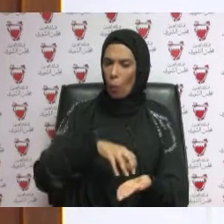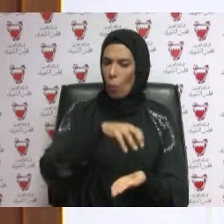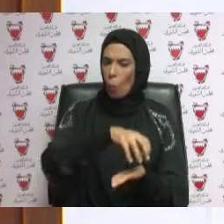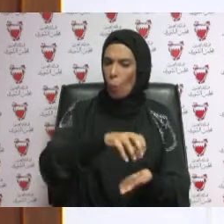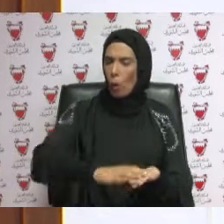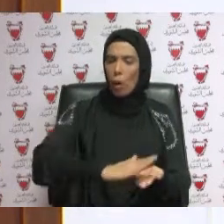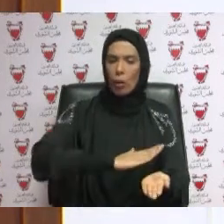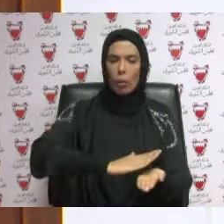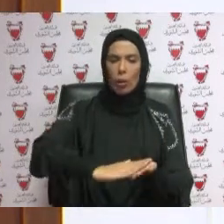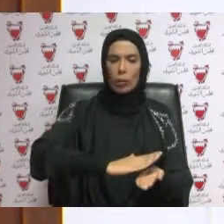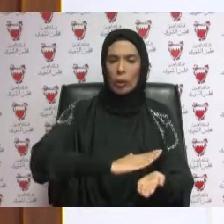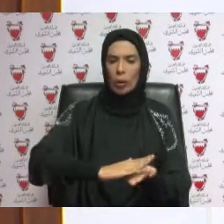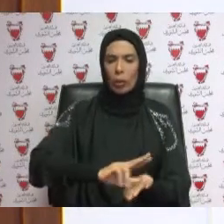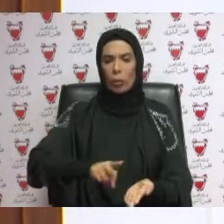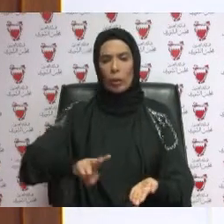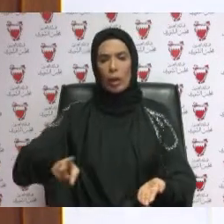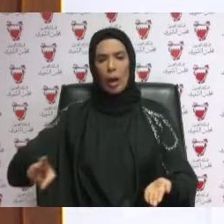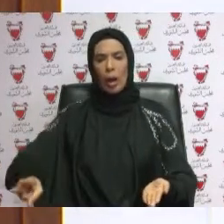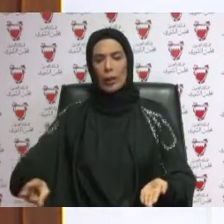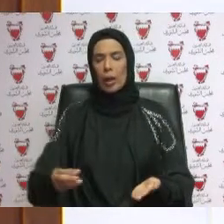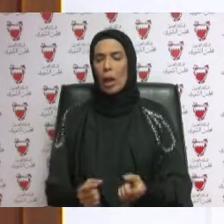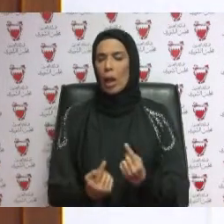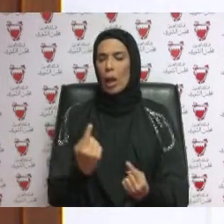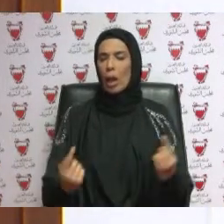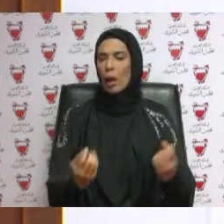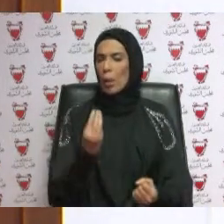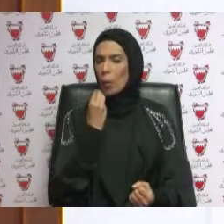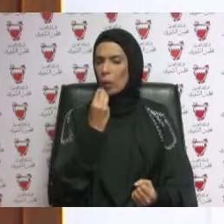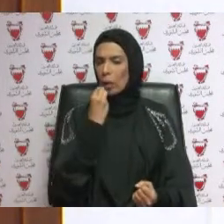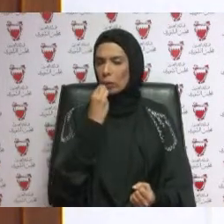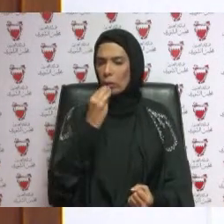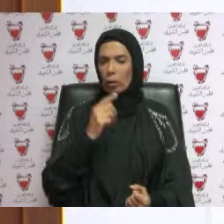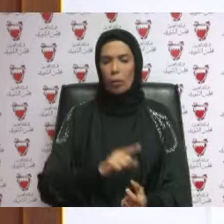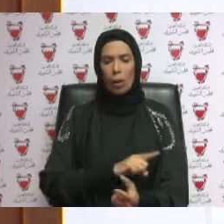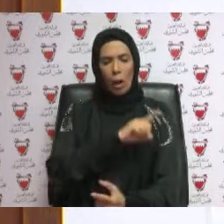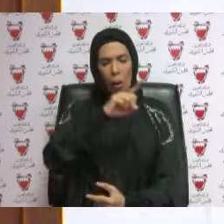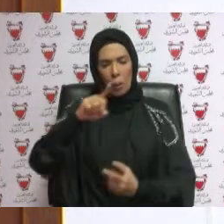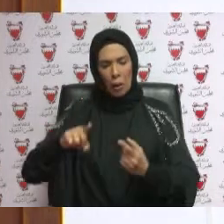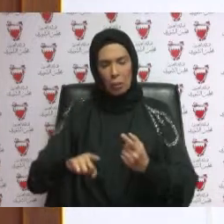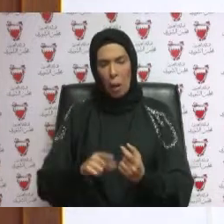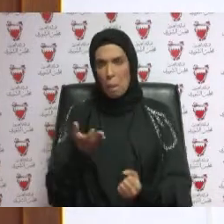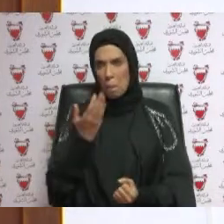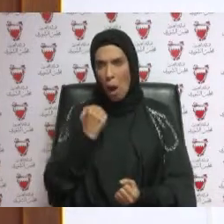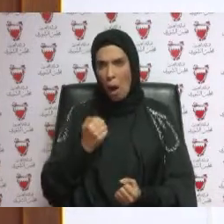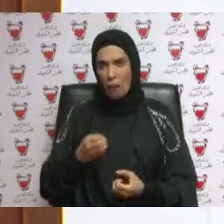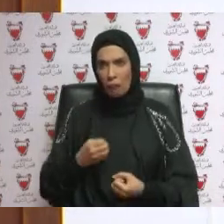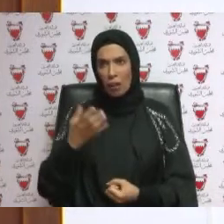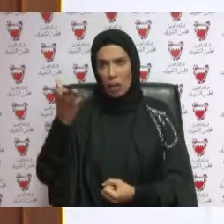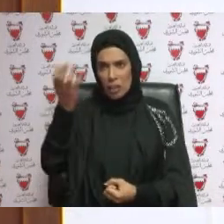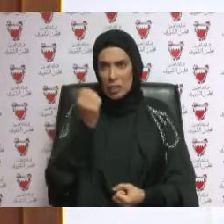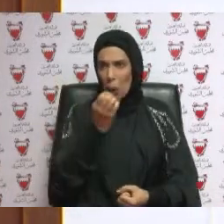اللازمة والمتعددة له، والعمل على الوصول إلى مرحلة الاكتفاء الذاتي مع